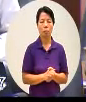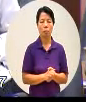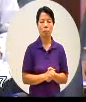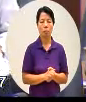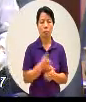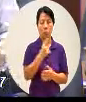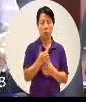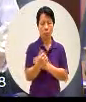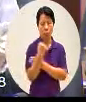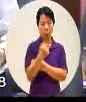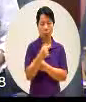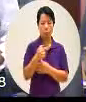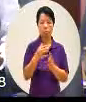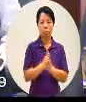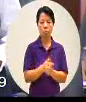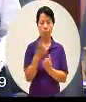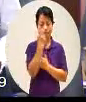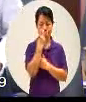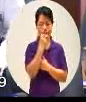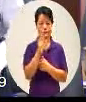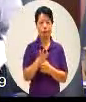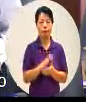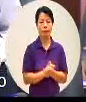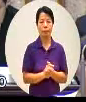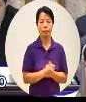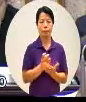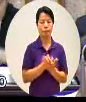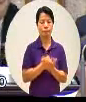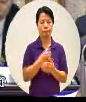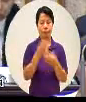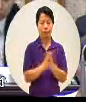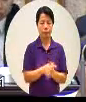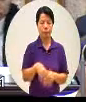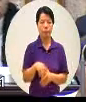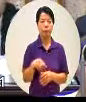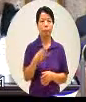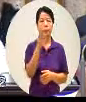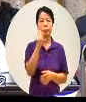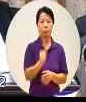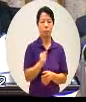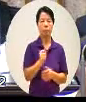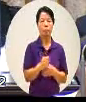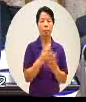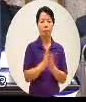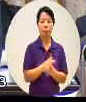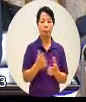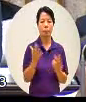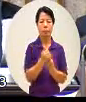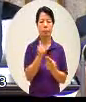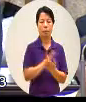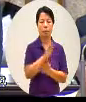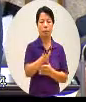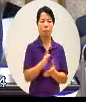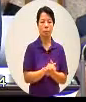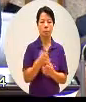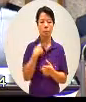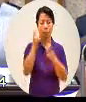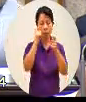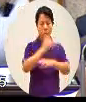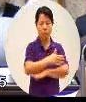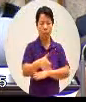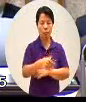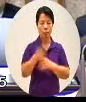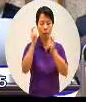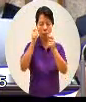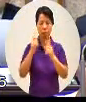已经很努力在做把关了，都他都要讲哎哈，其实300几个月。 你很努力的把关县市合并，我本来我高雄县跟高